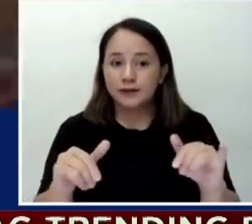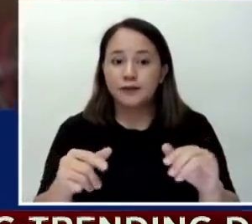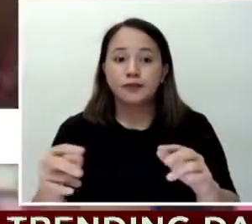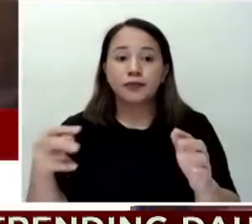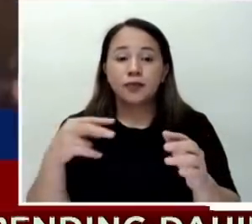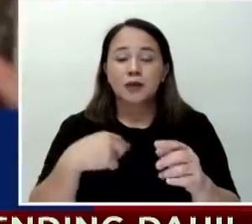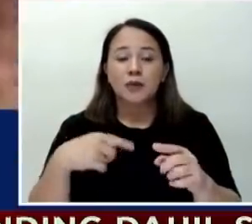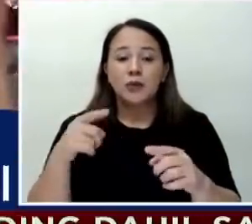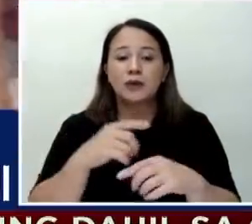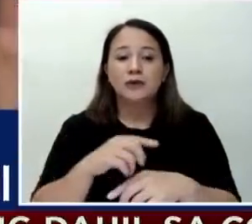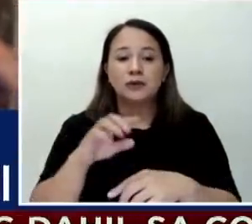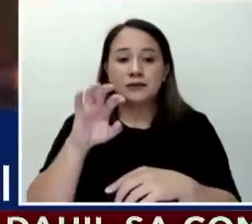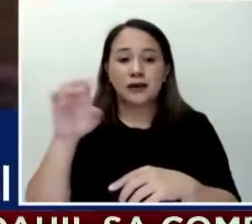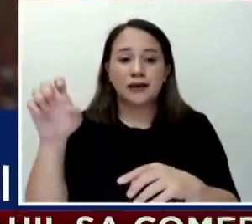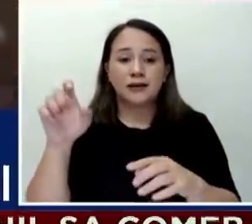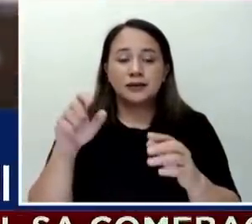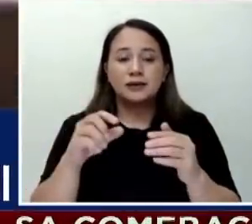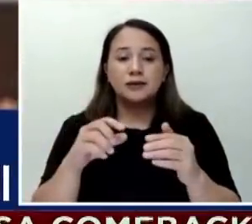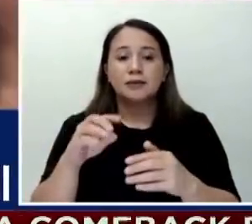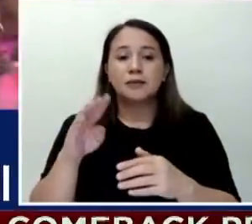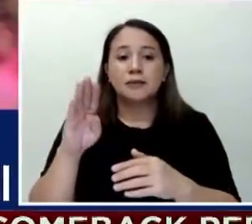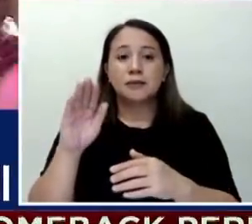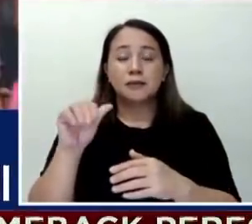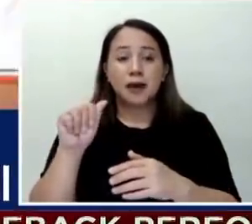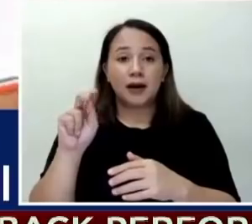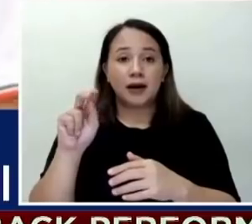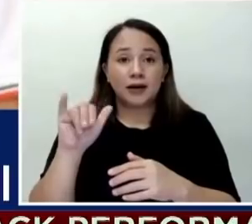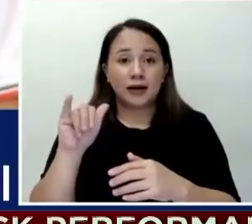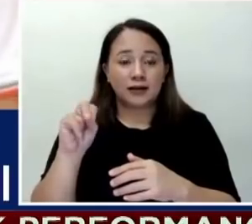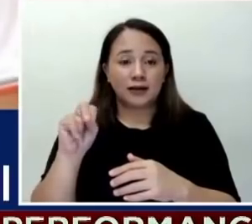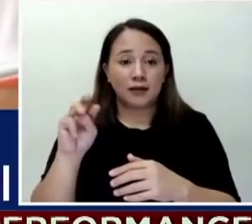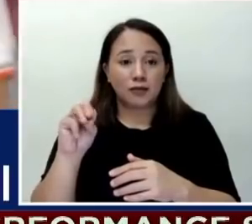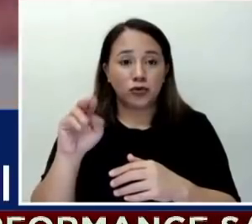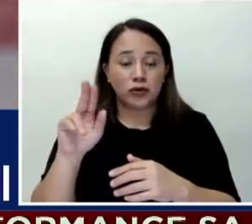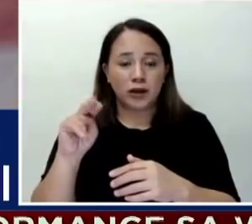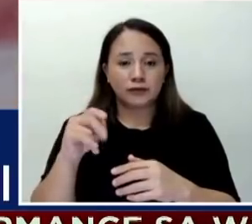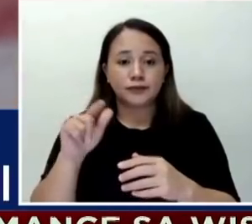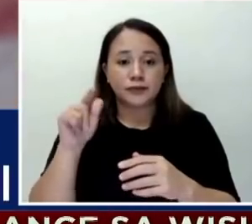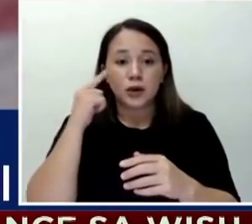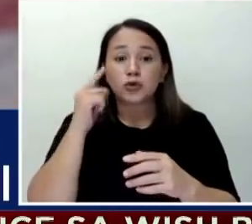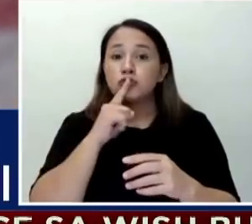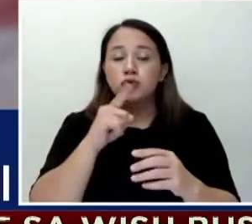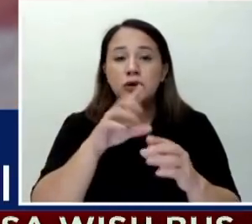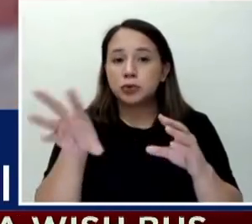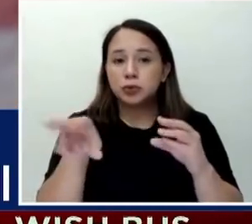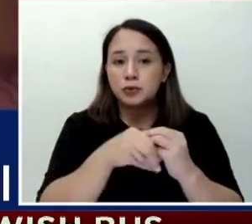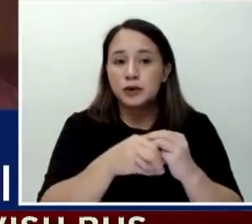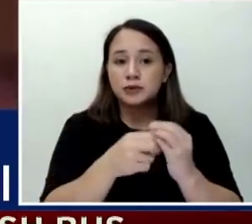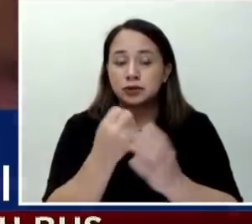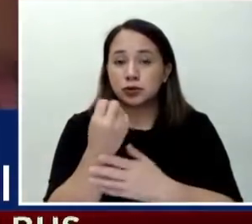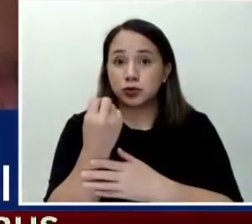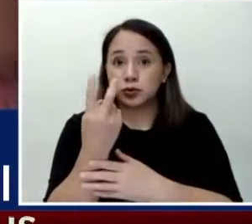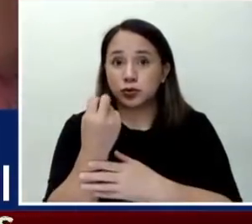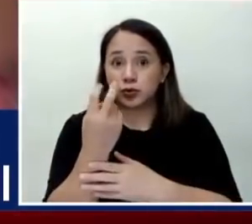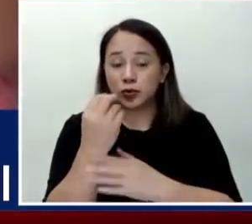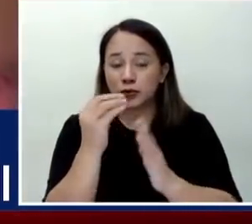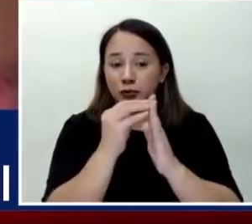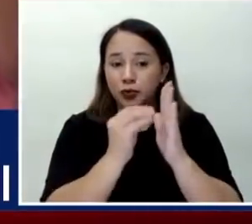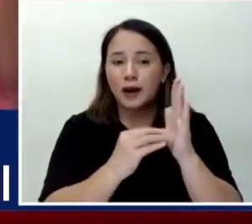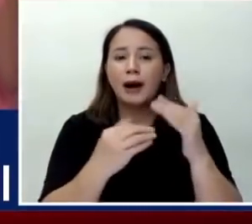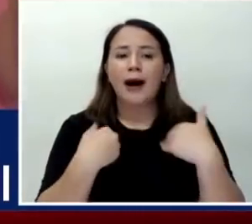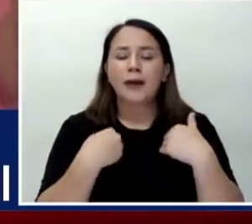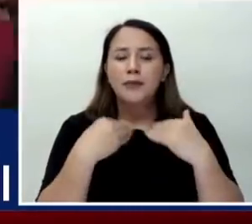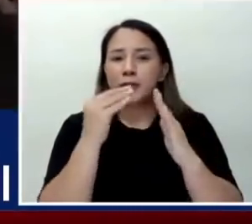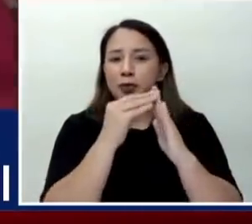dating bayan muna Representative Nery Colmenares na bagamat wala sa 12-person senatorial slate ni VP Lenny ay nasa listahan